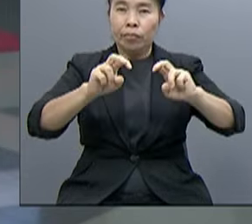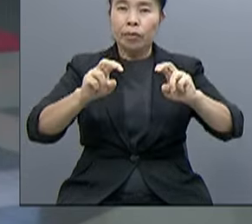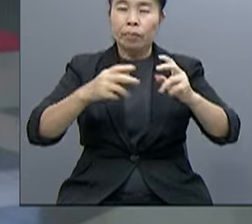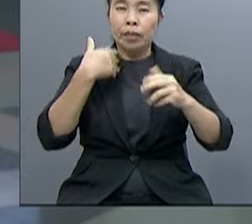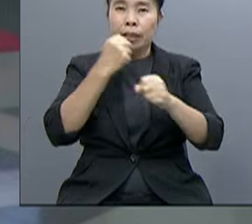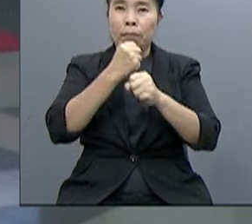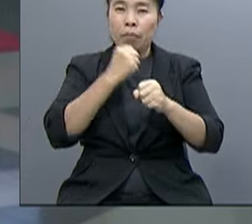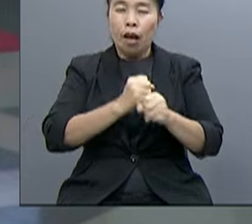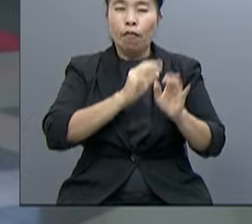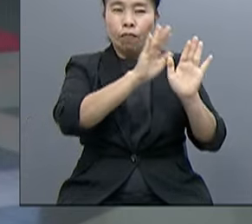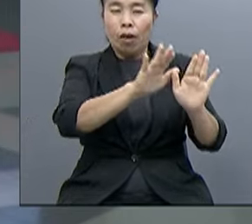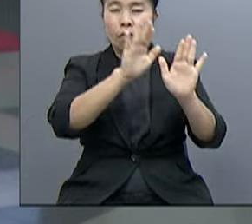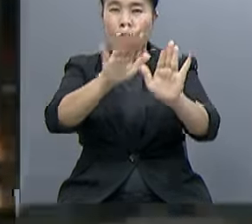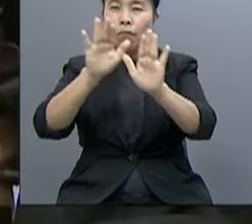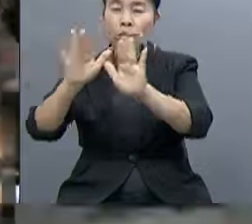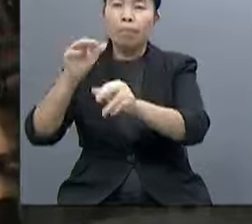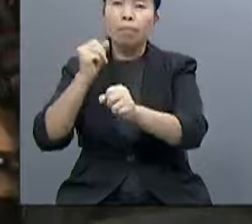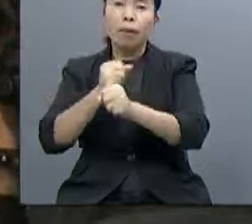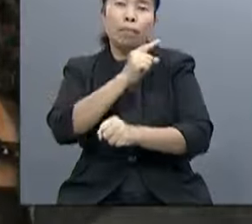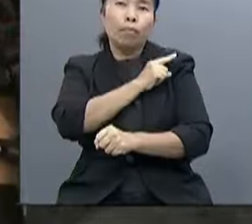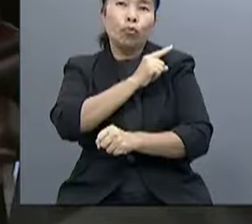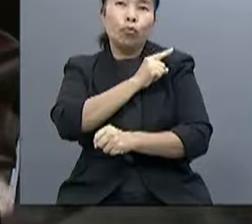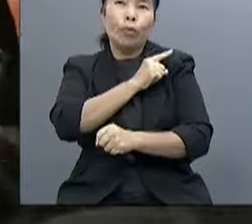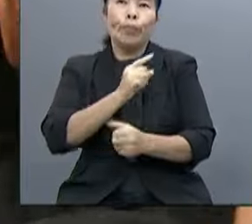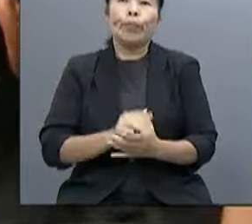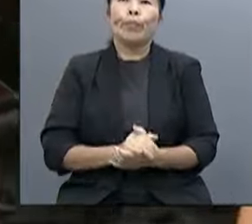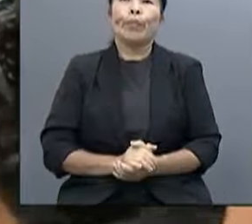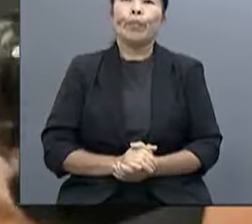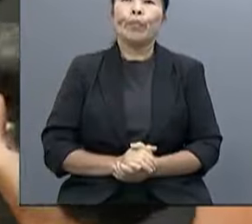ในสังกัดและหน่วยงานที่เกี่ยวข้องค่ะ